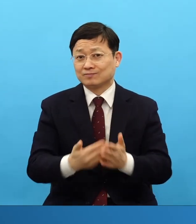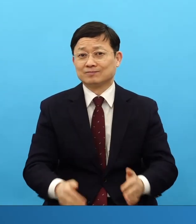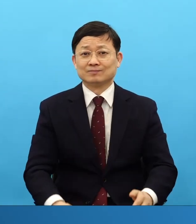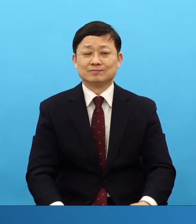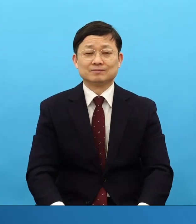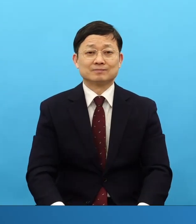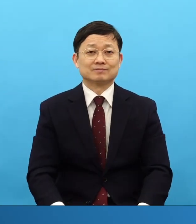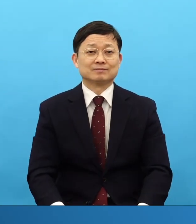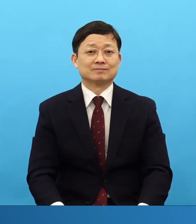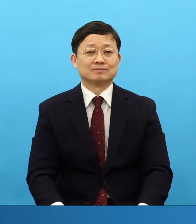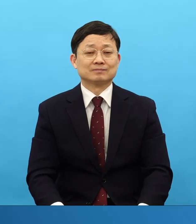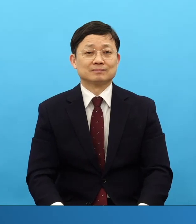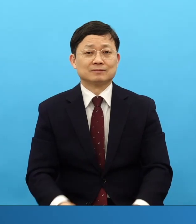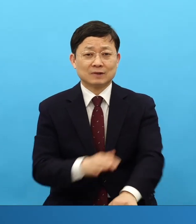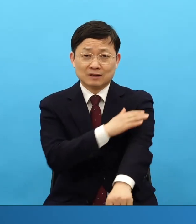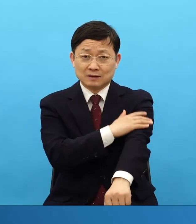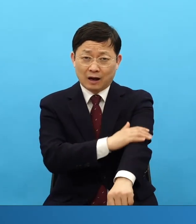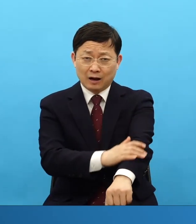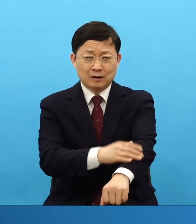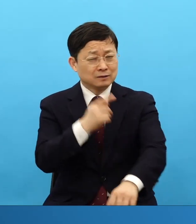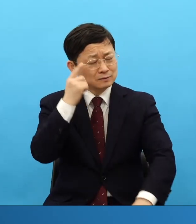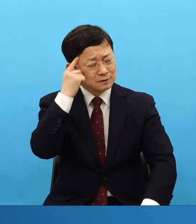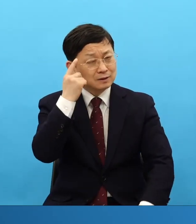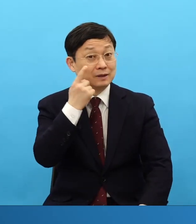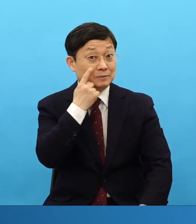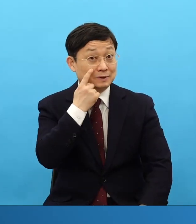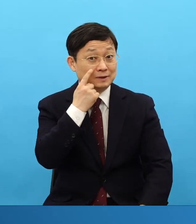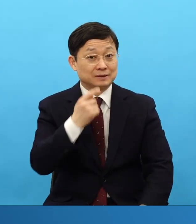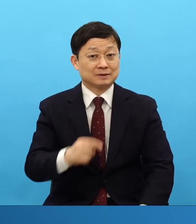immensely important. 한번 생각해 보세요. Think about it.